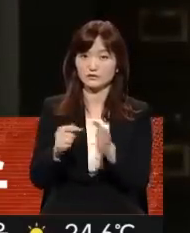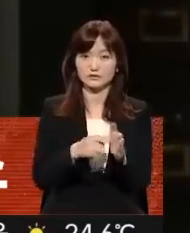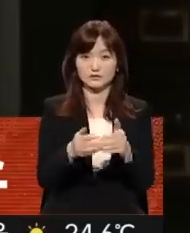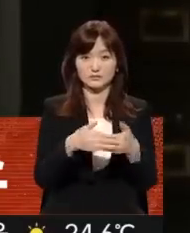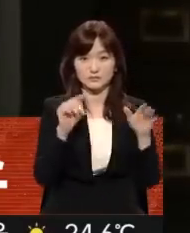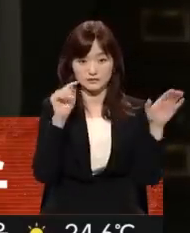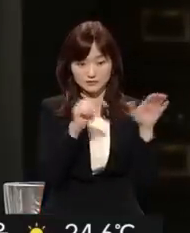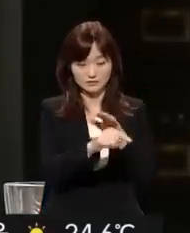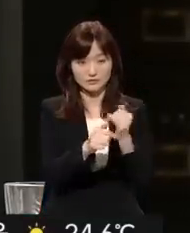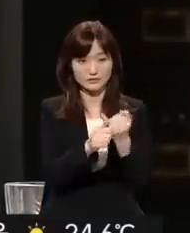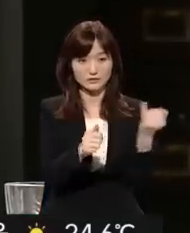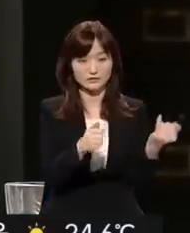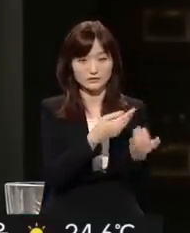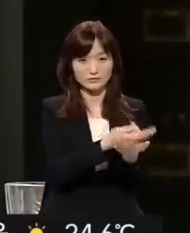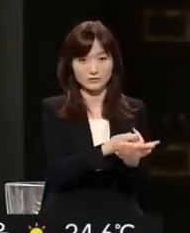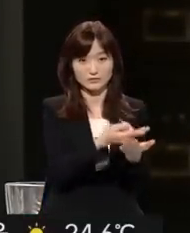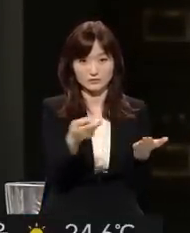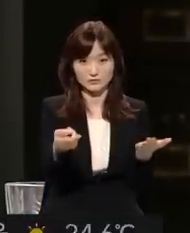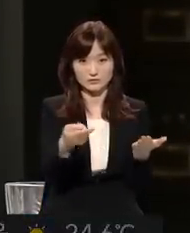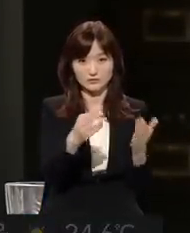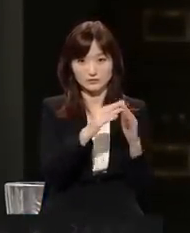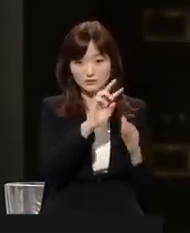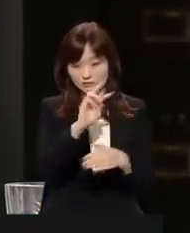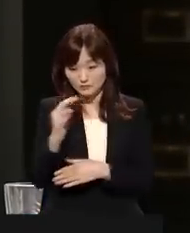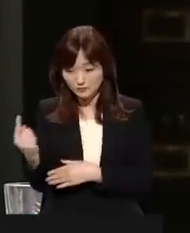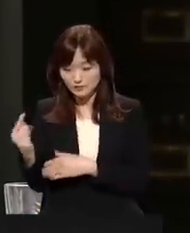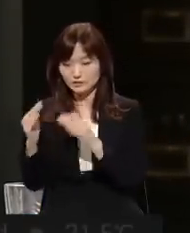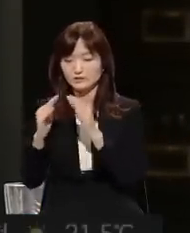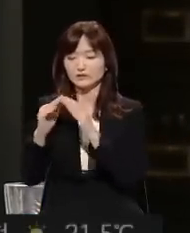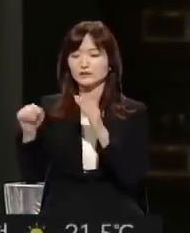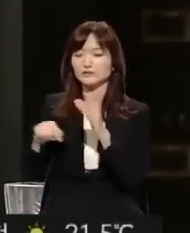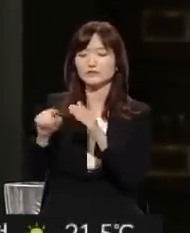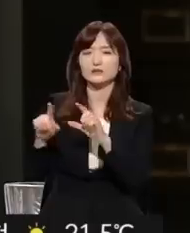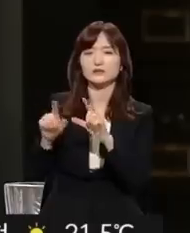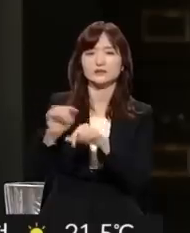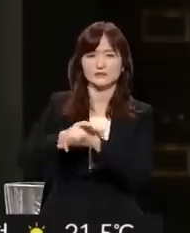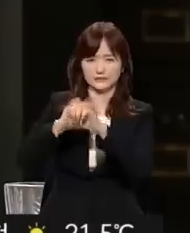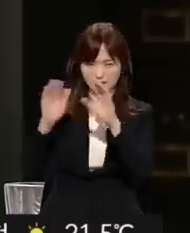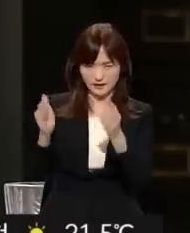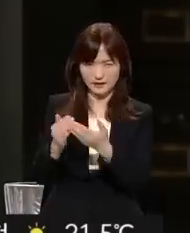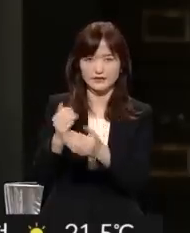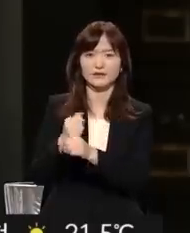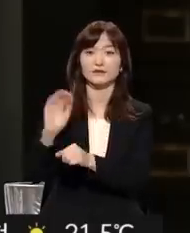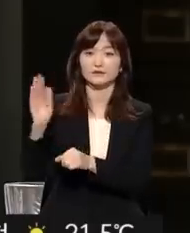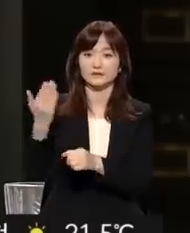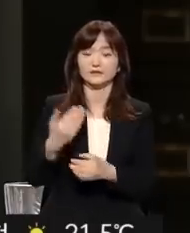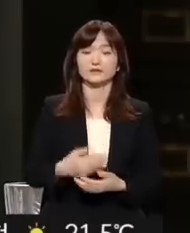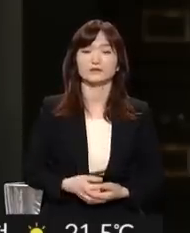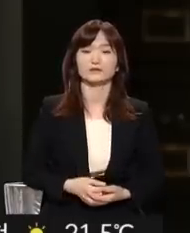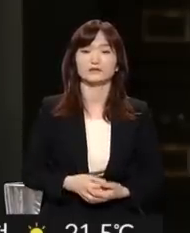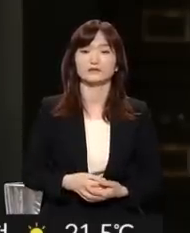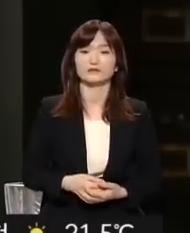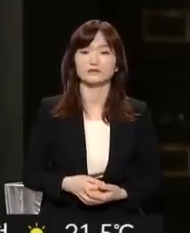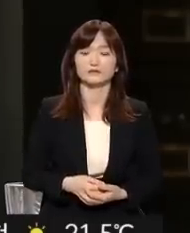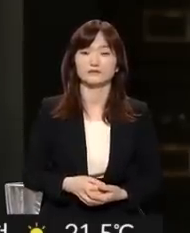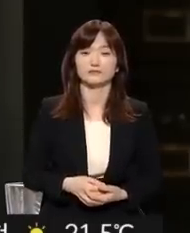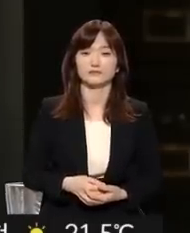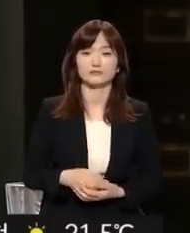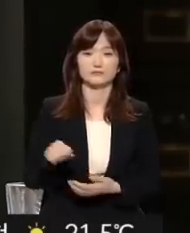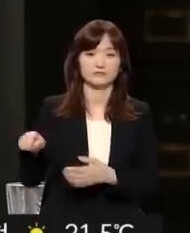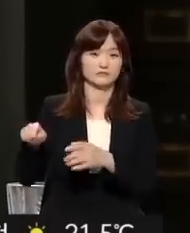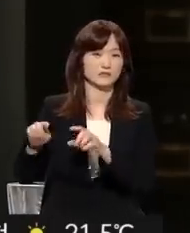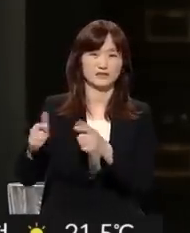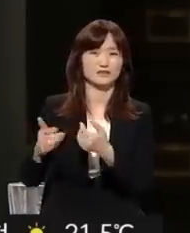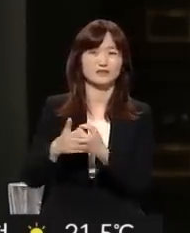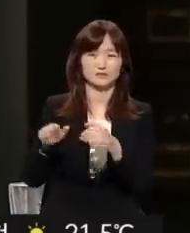아내가 퇴원해서 집으로 돌아오면 집안 살림 자기가 다 해야죠. 그게 인지상정 아니겠습니까? 자, 그런데 그러지 않았으니까